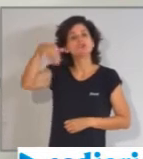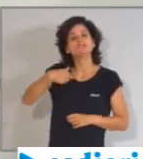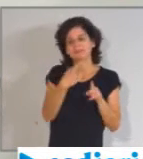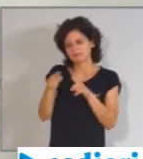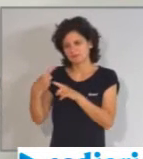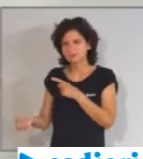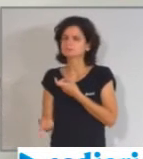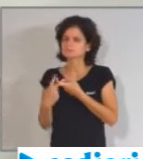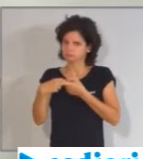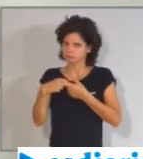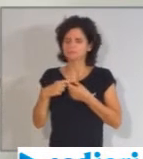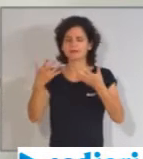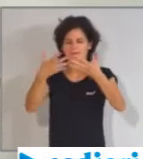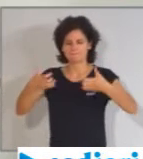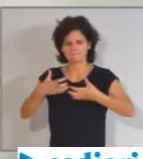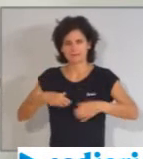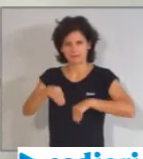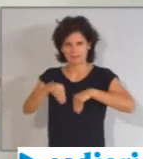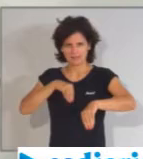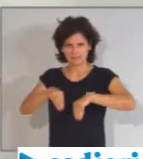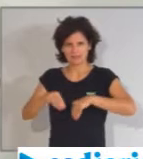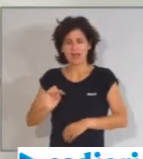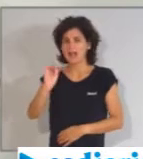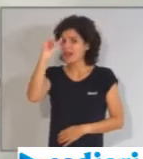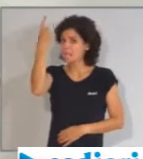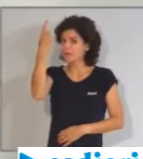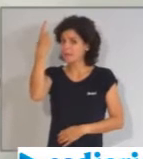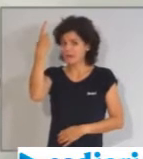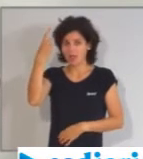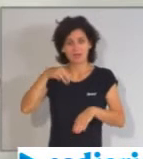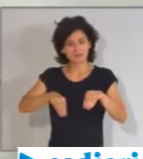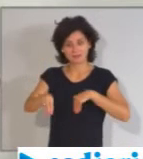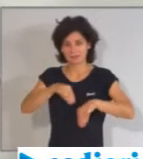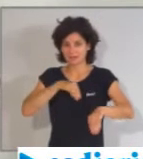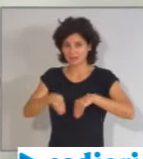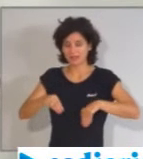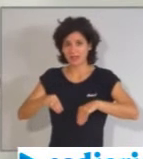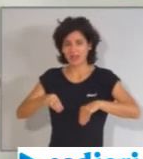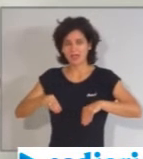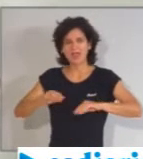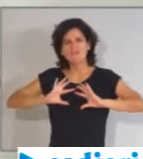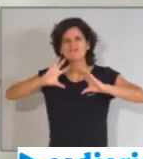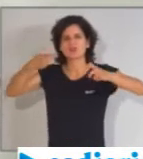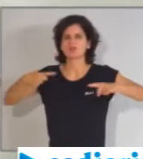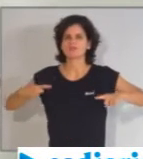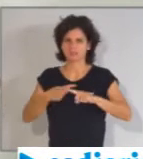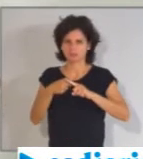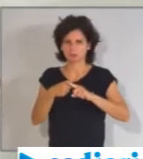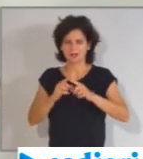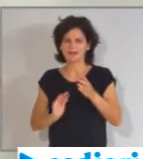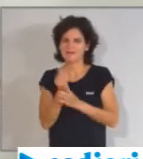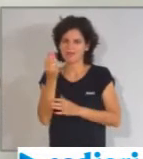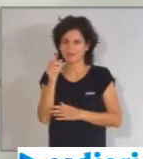seues competències. És la primera estratègia sobre violències sexuals que existeix a la Comunitat Valenciana.